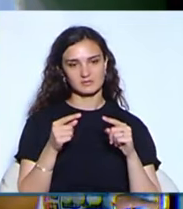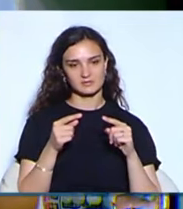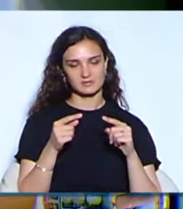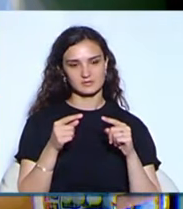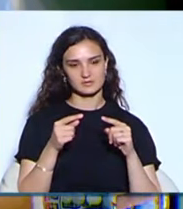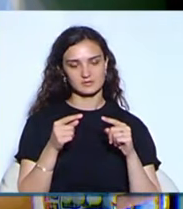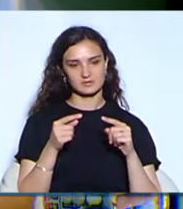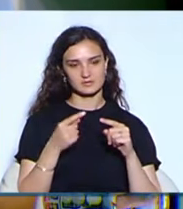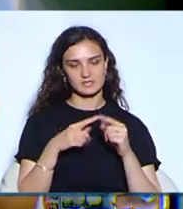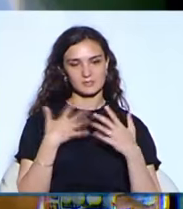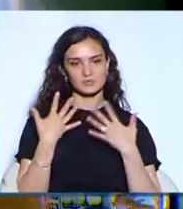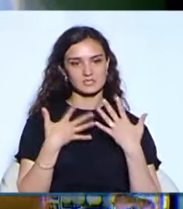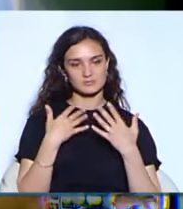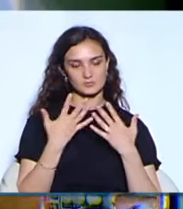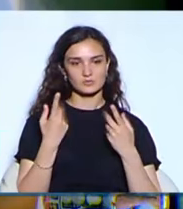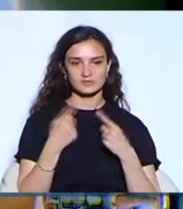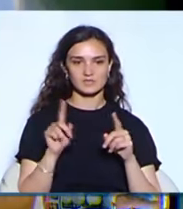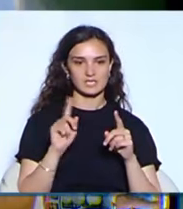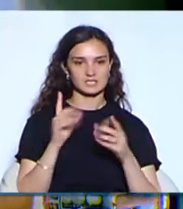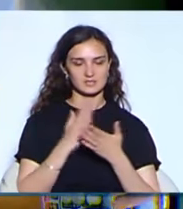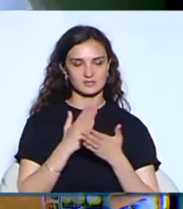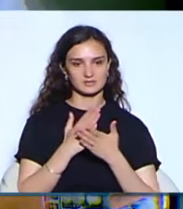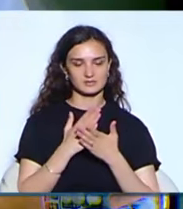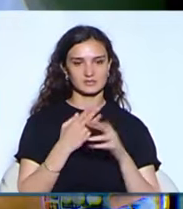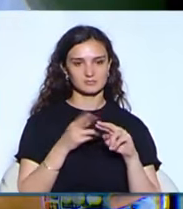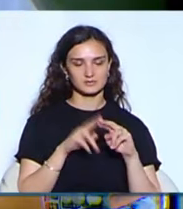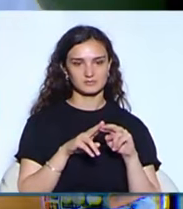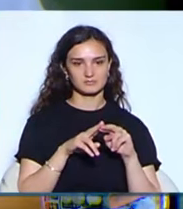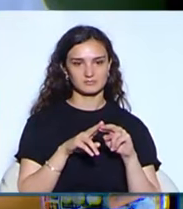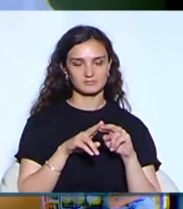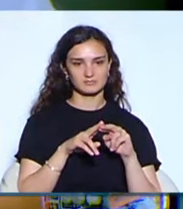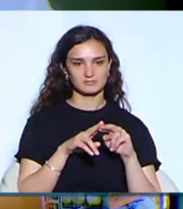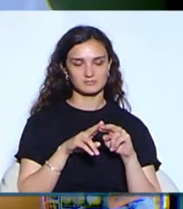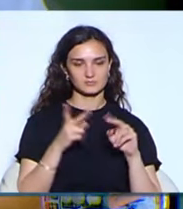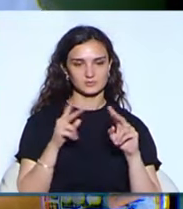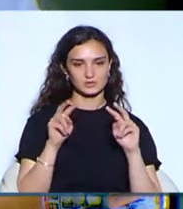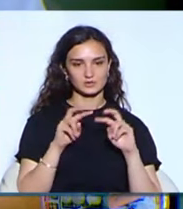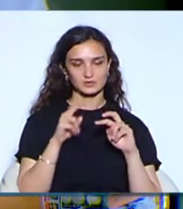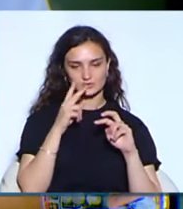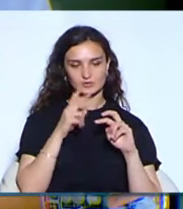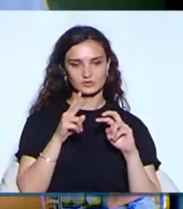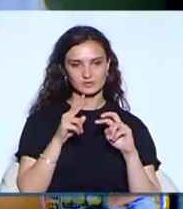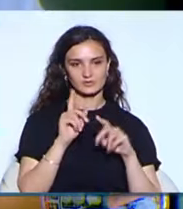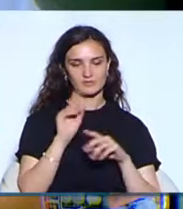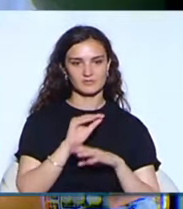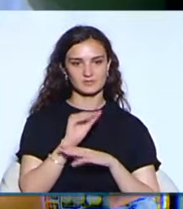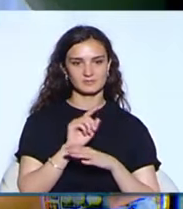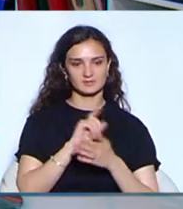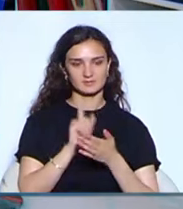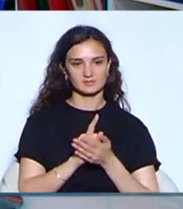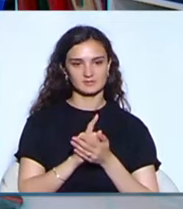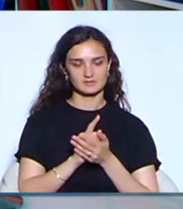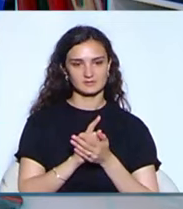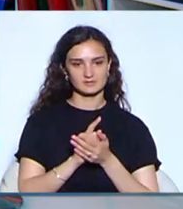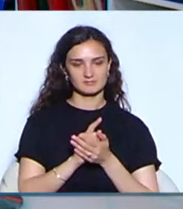არაჩვეულებრივი გამოვლინებები ემოციების და ხო, თუ სხვა რაღაცაც არის იქ. ამიტომ კომპლექსურად უნდა შეფასდეს ეს. გავამეტებდი